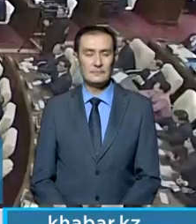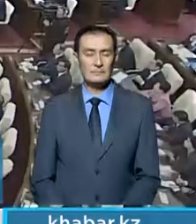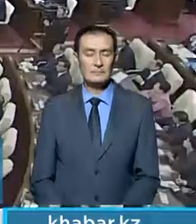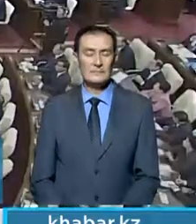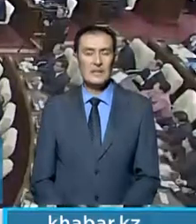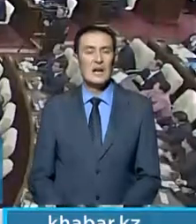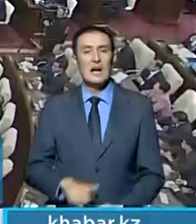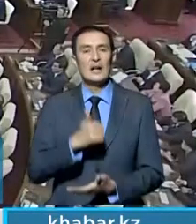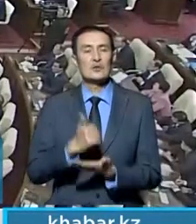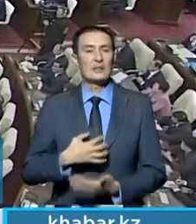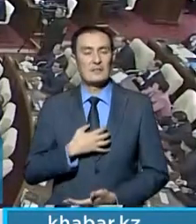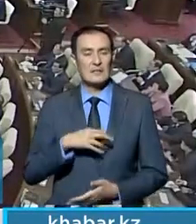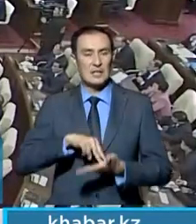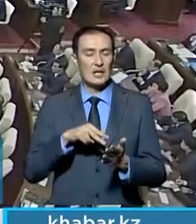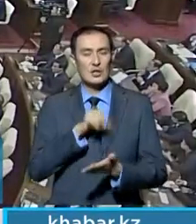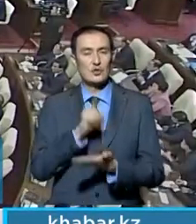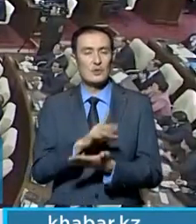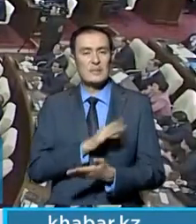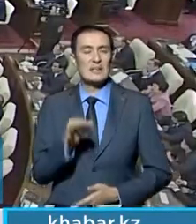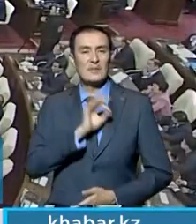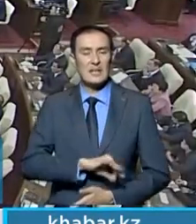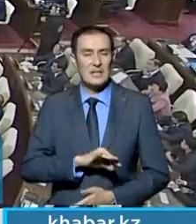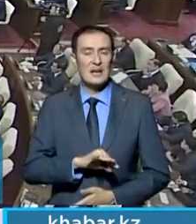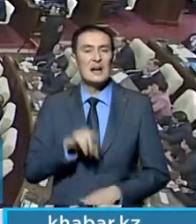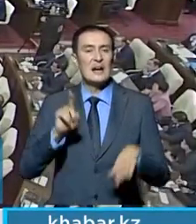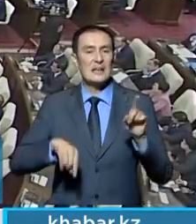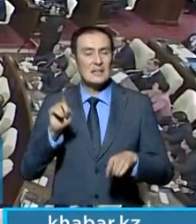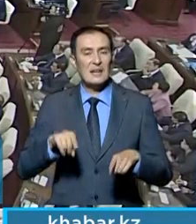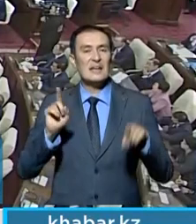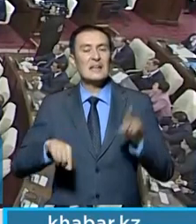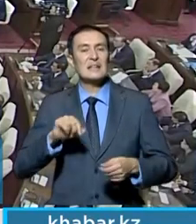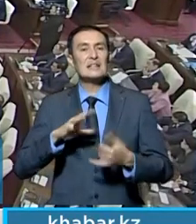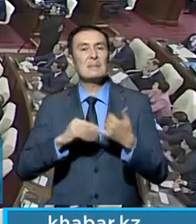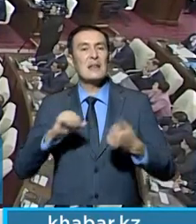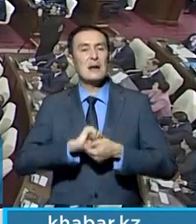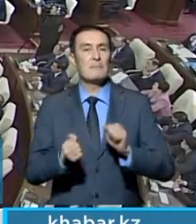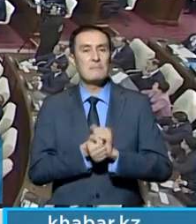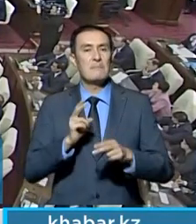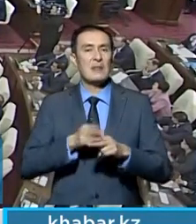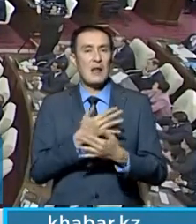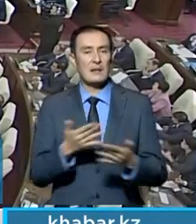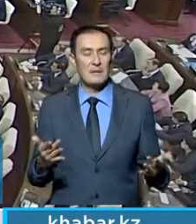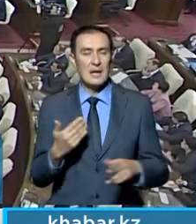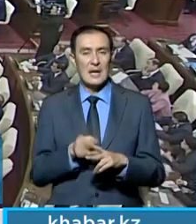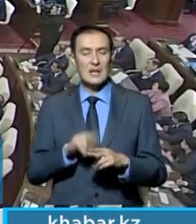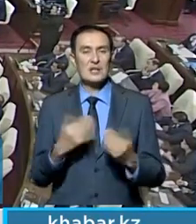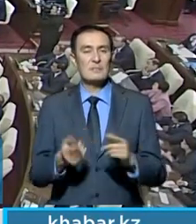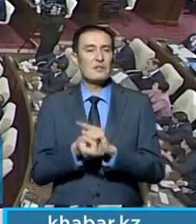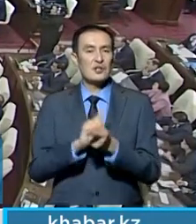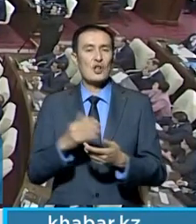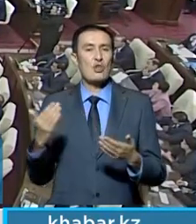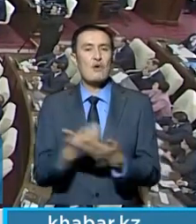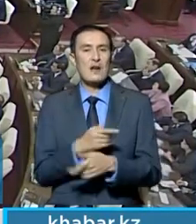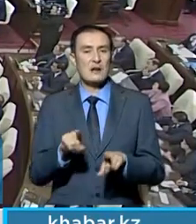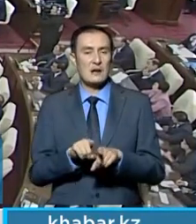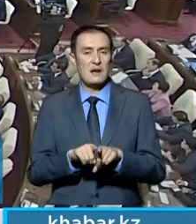Одной из приоритетных задач должно стать освоение залежей редких и редкоземельных металлов, по сути, превратившихся в новую